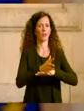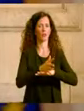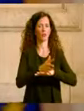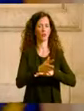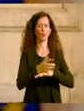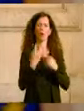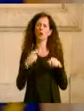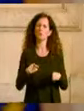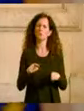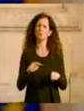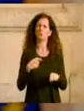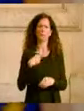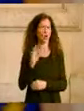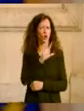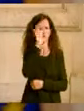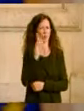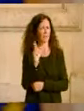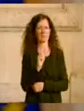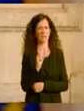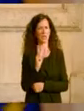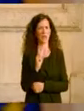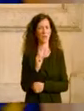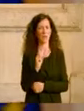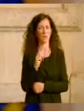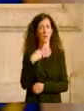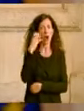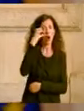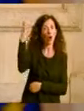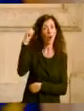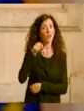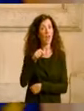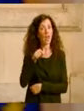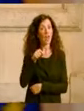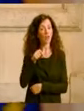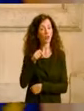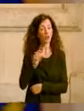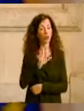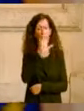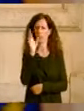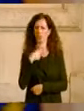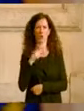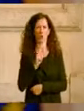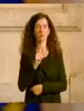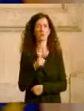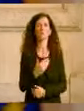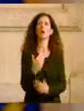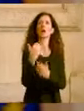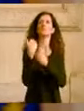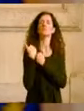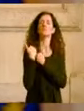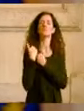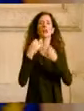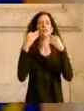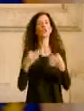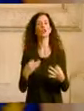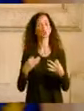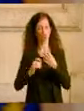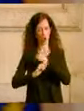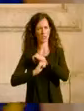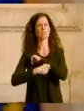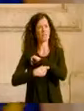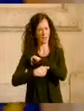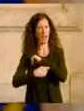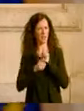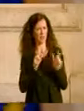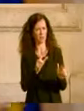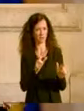non mi sembra che questo Governo non abbia assunto la responsabilità di decisioni anche molto severe e